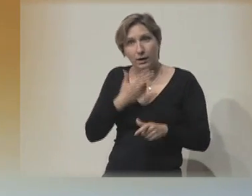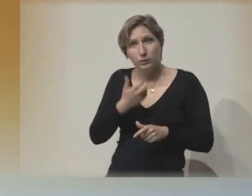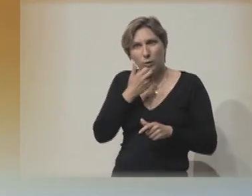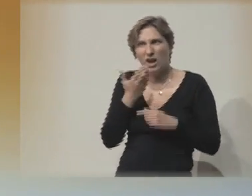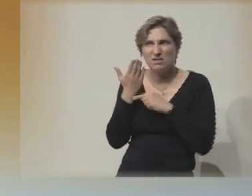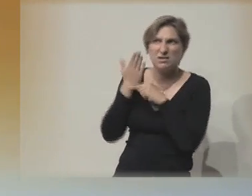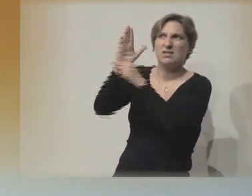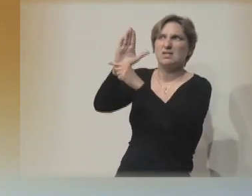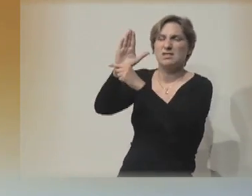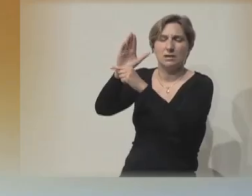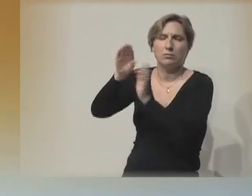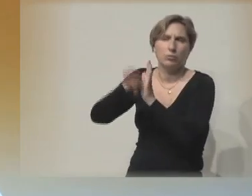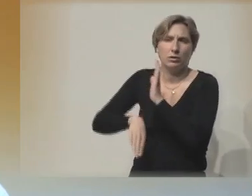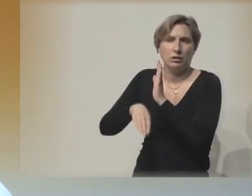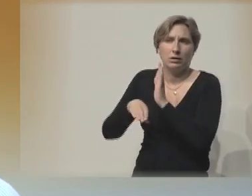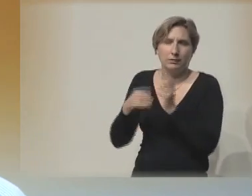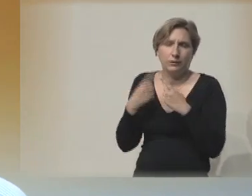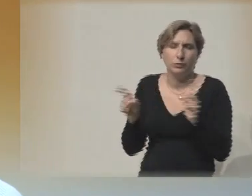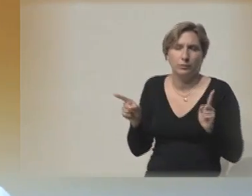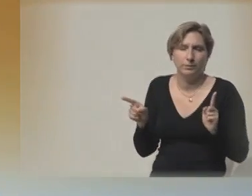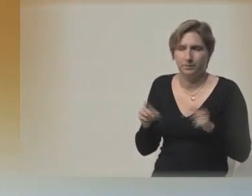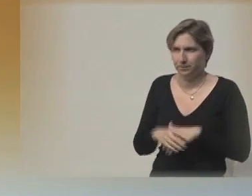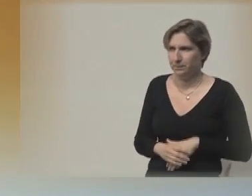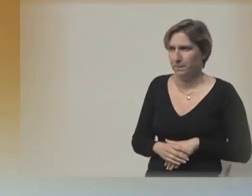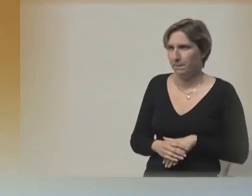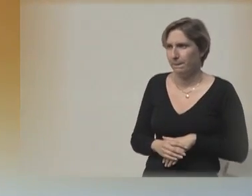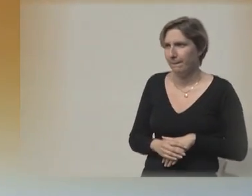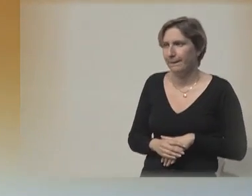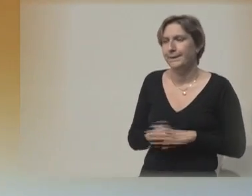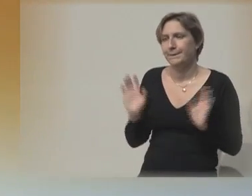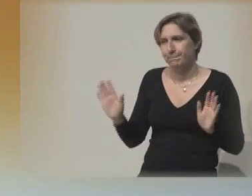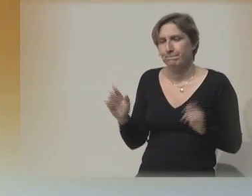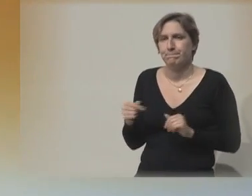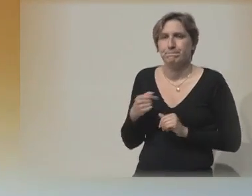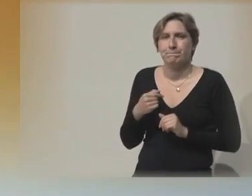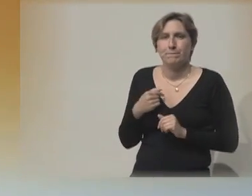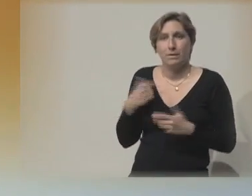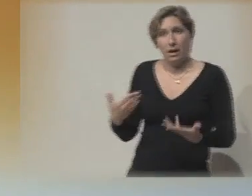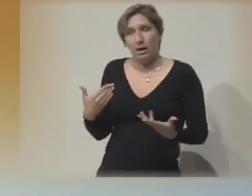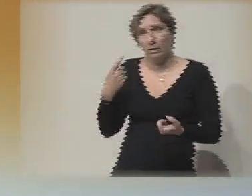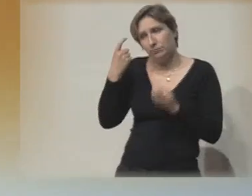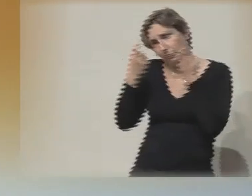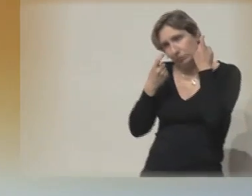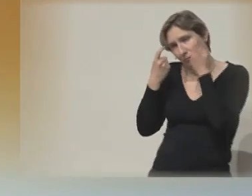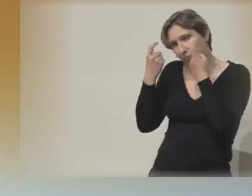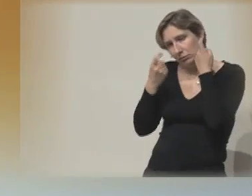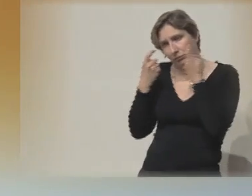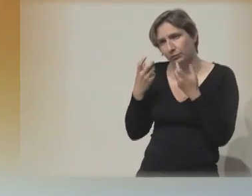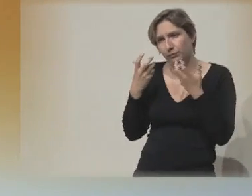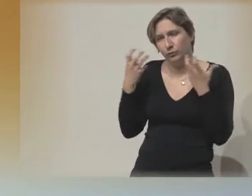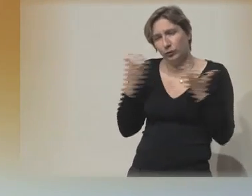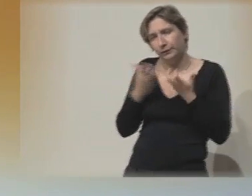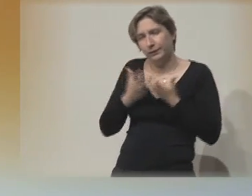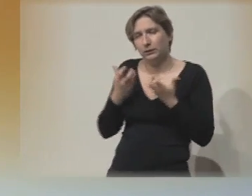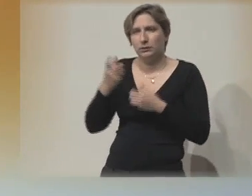même. Et je voudrais à l'entrée de cette réflexion, nous ayons